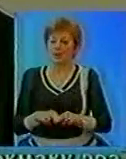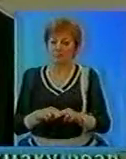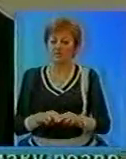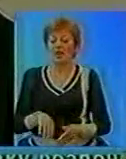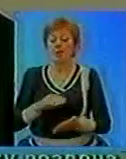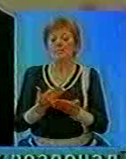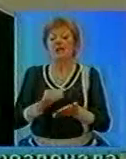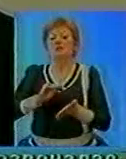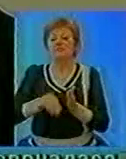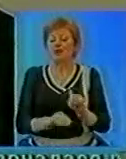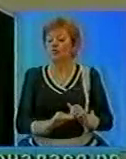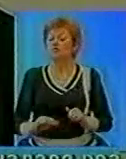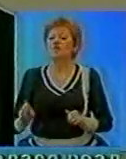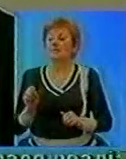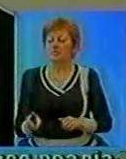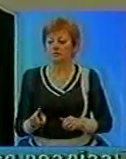в садик.